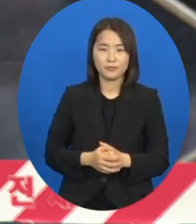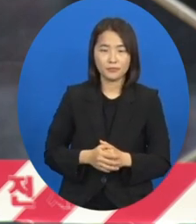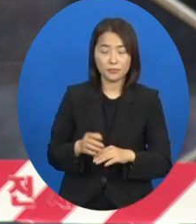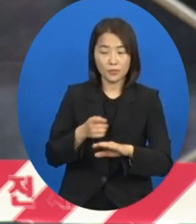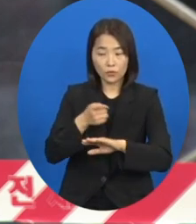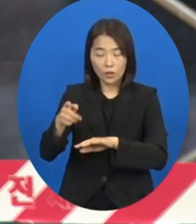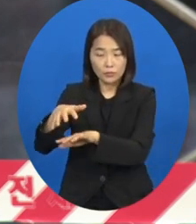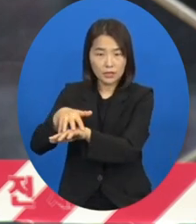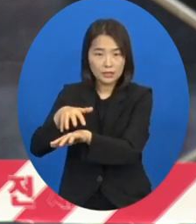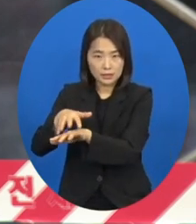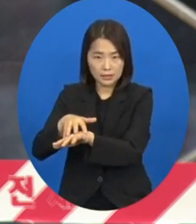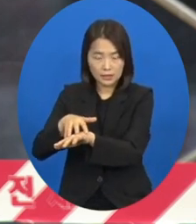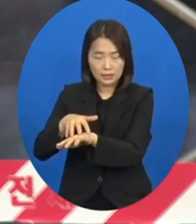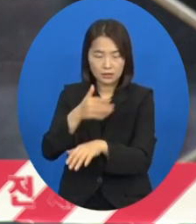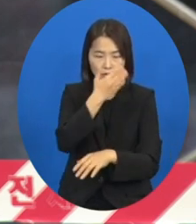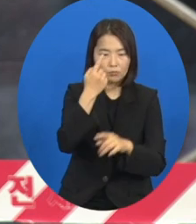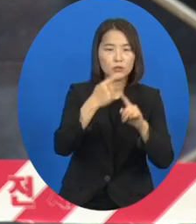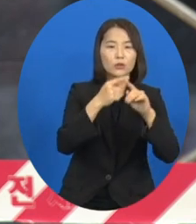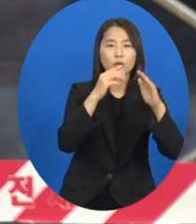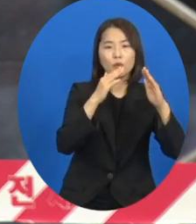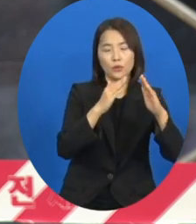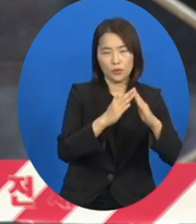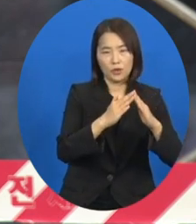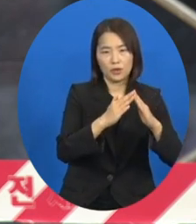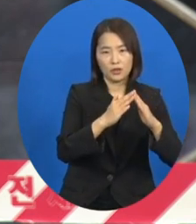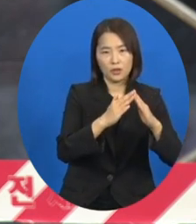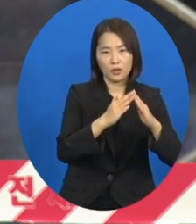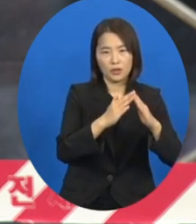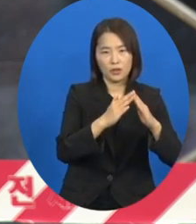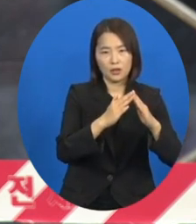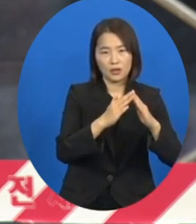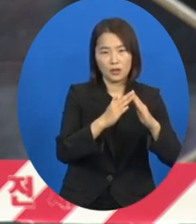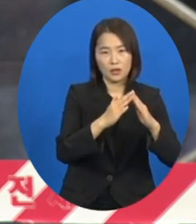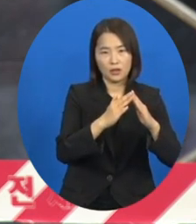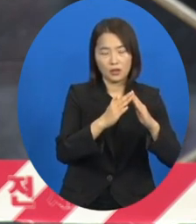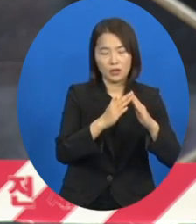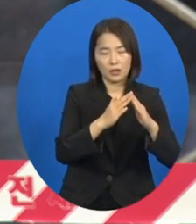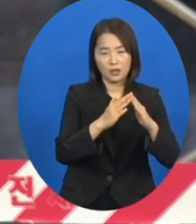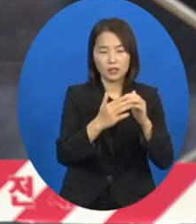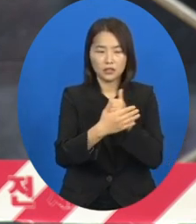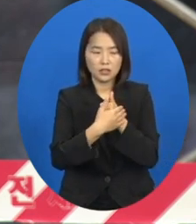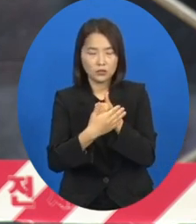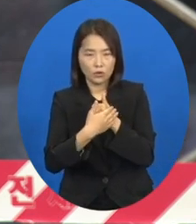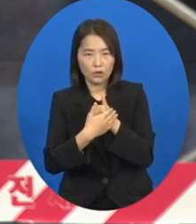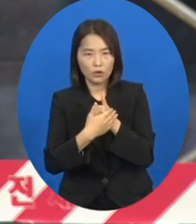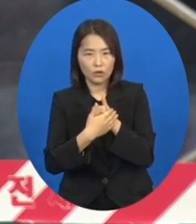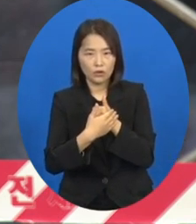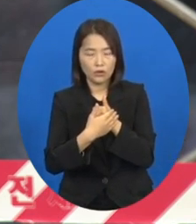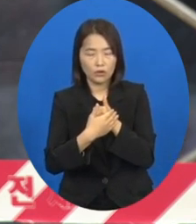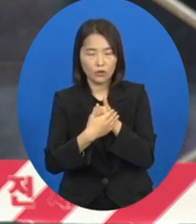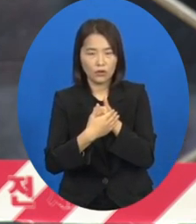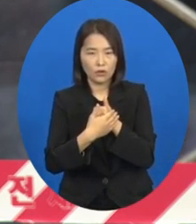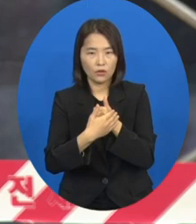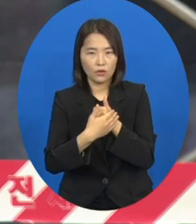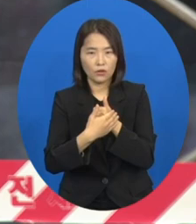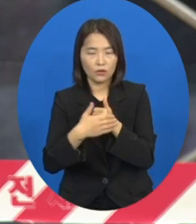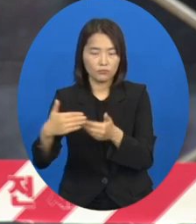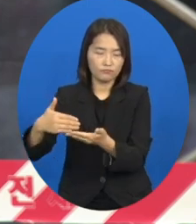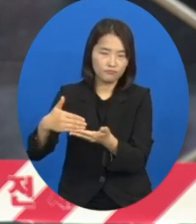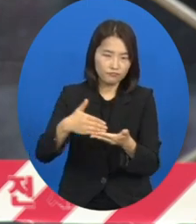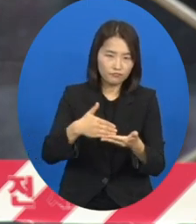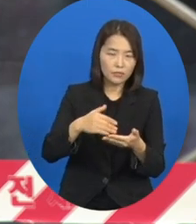단체에서 젊은이 교회에 사역 지원비를 요청하는 건을 논의하는